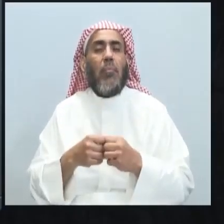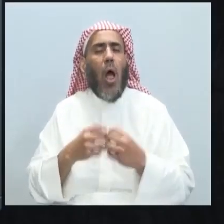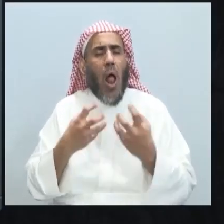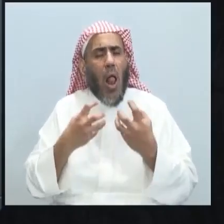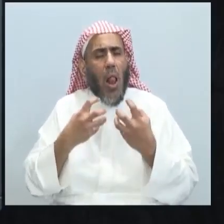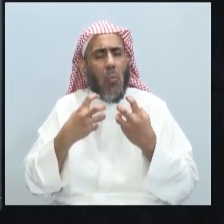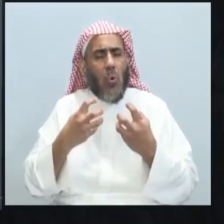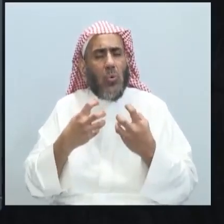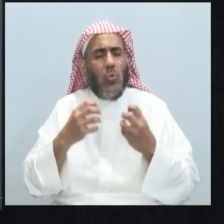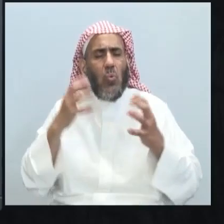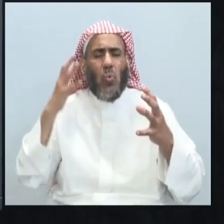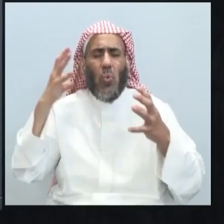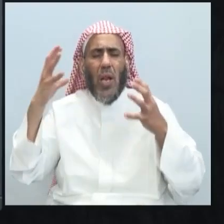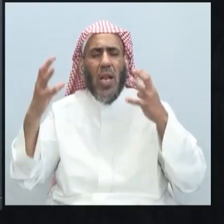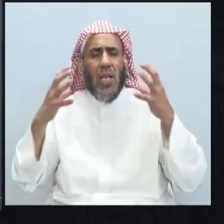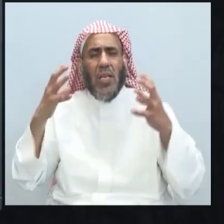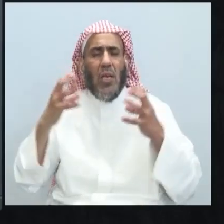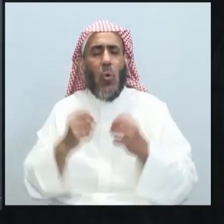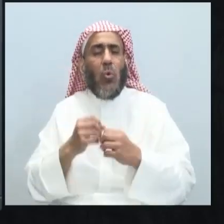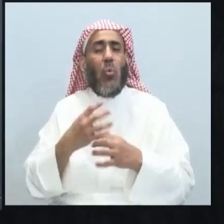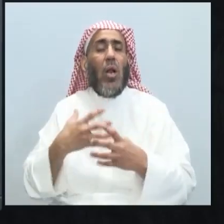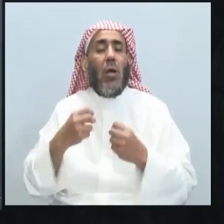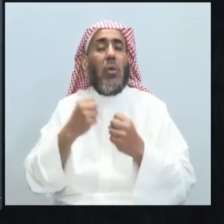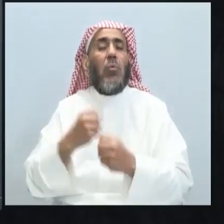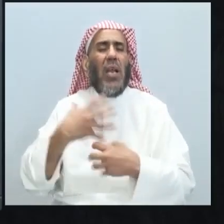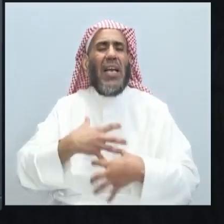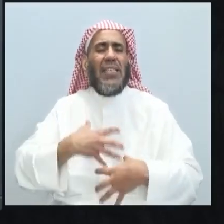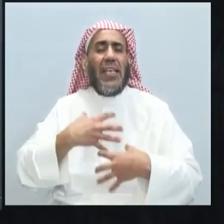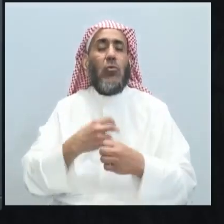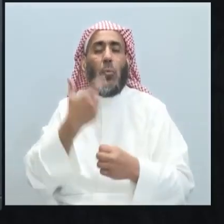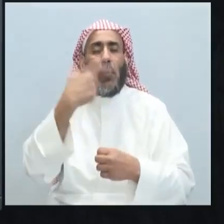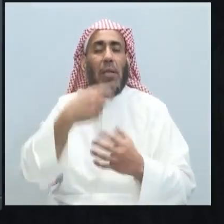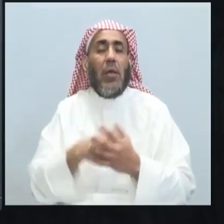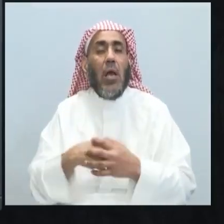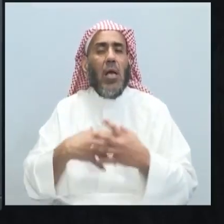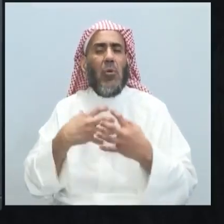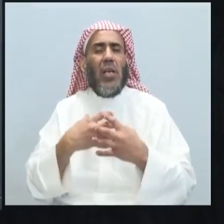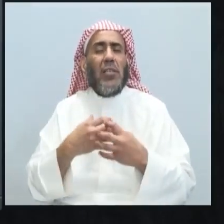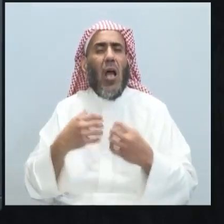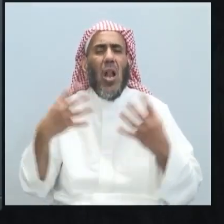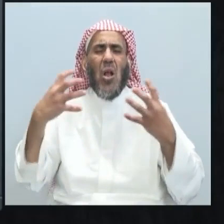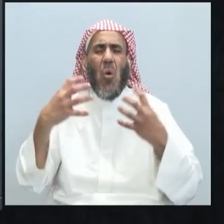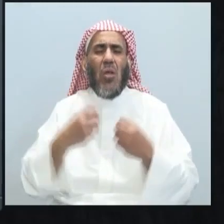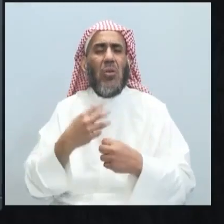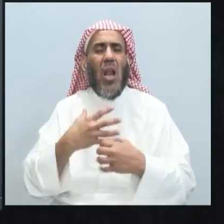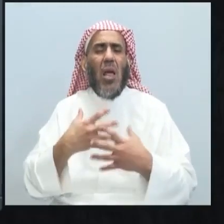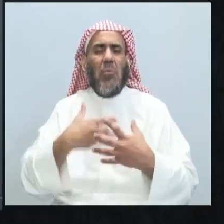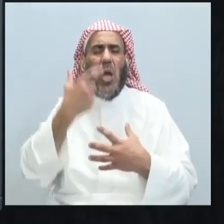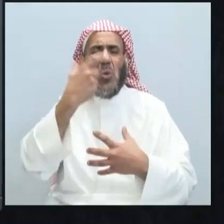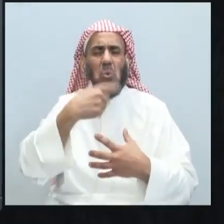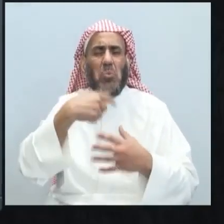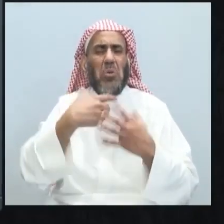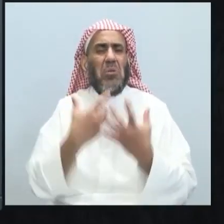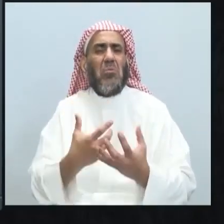البؤس والحيره هوصان ولا اجع تبليني ولا الكوارث واشجان تبكيني يعني اصبحت حتى الكوارث والاشجان لم تعد تبكيني